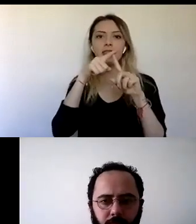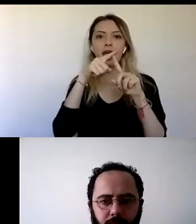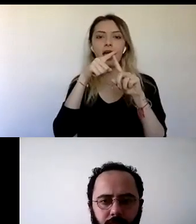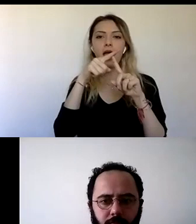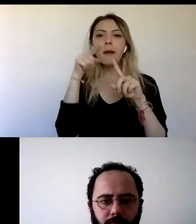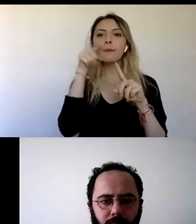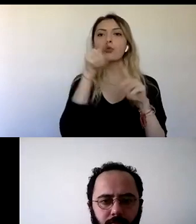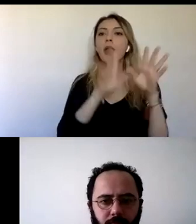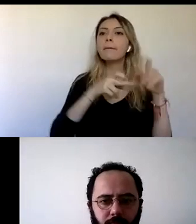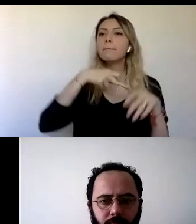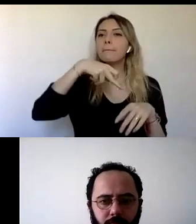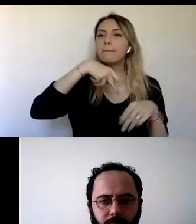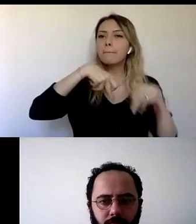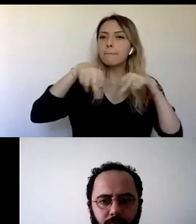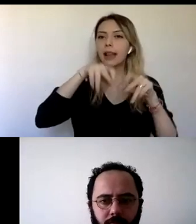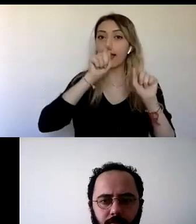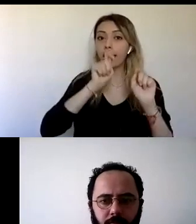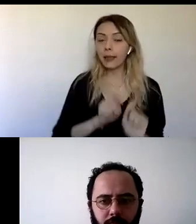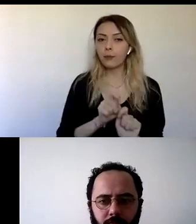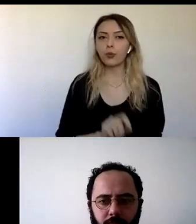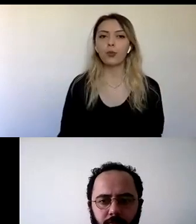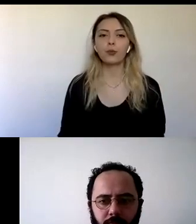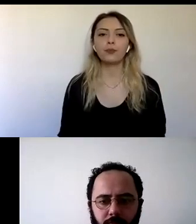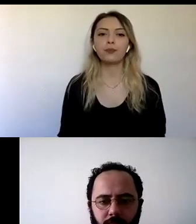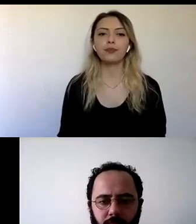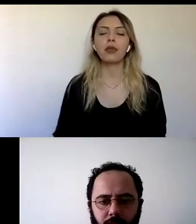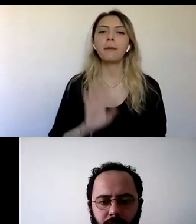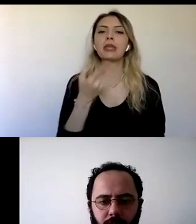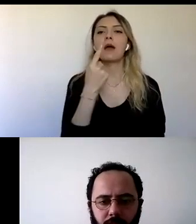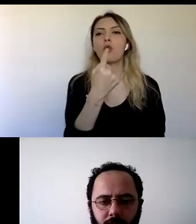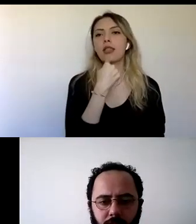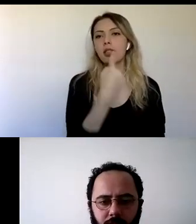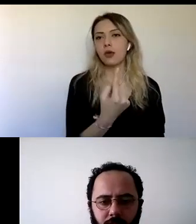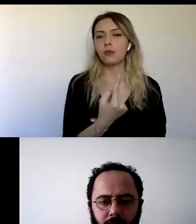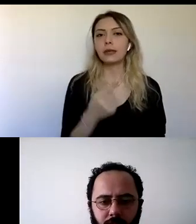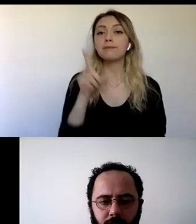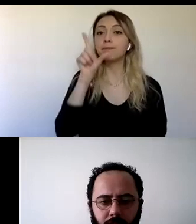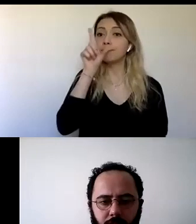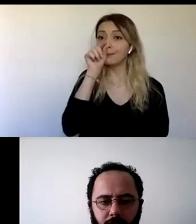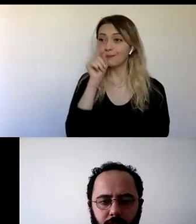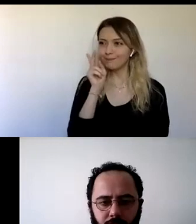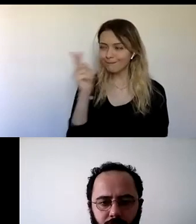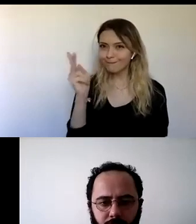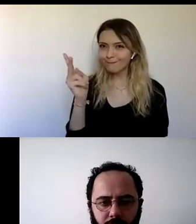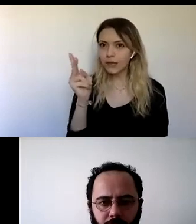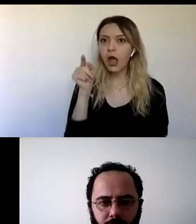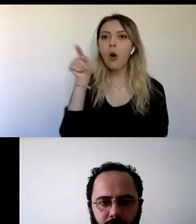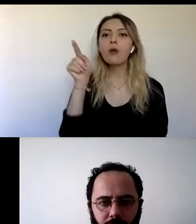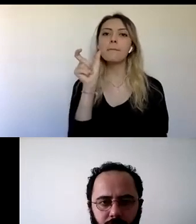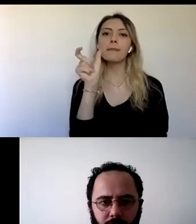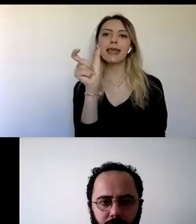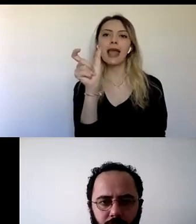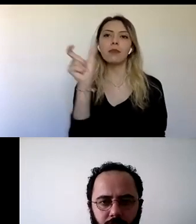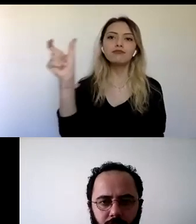şey oluşturuyorsunuz. Reçete oluşturuyorsunuz. Diyorum ki IFTT'ye Twitter'daki şu kelime ya da şu kelime gruplarının